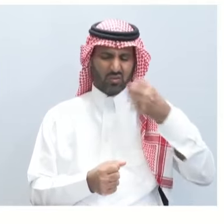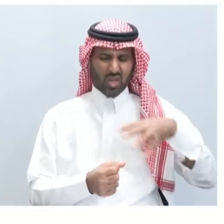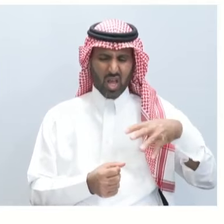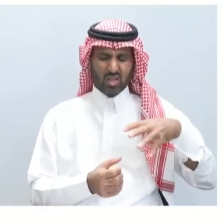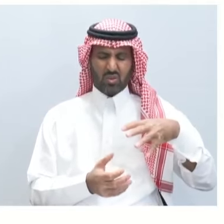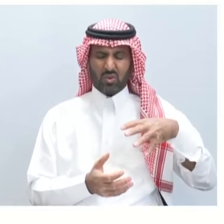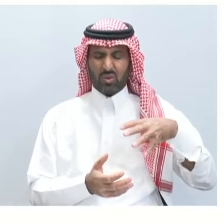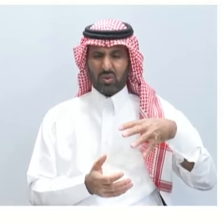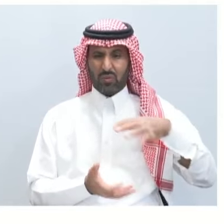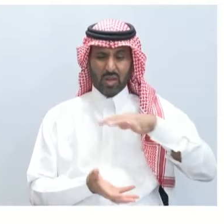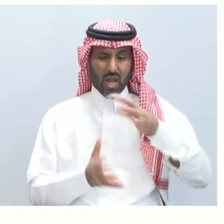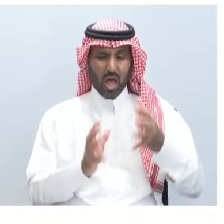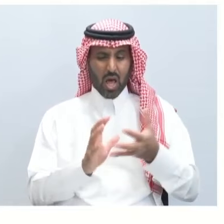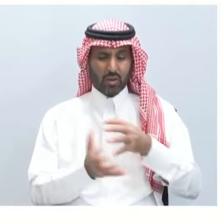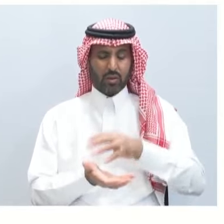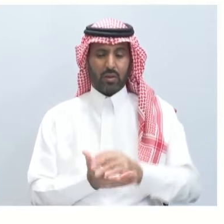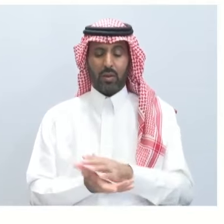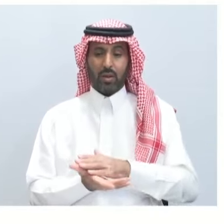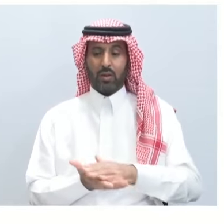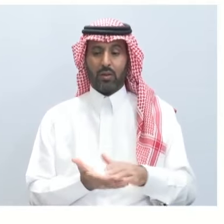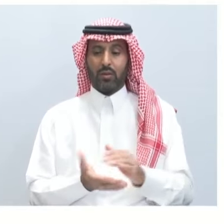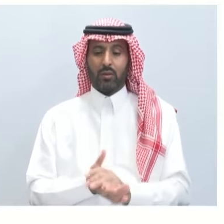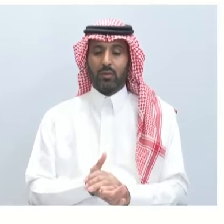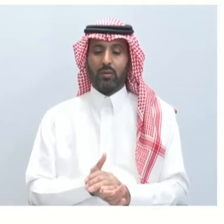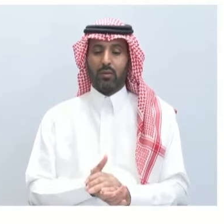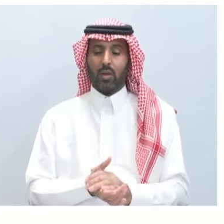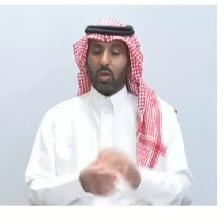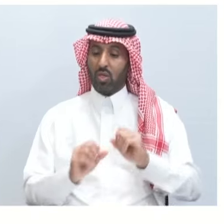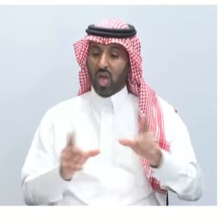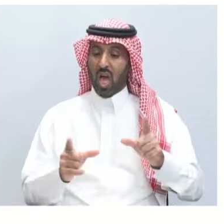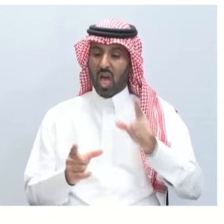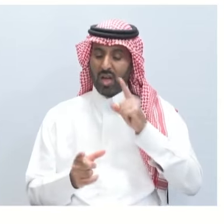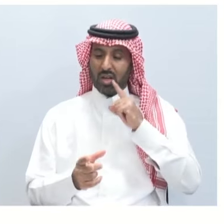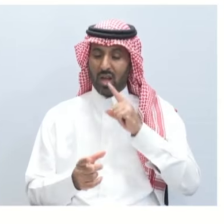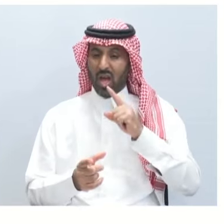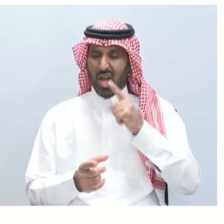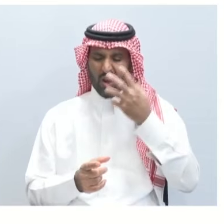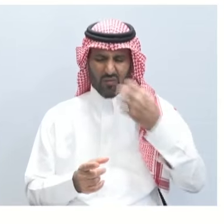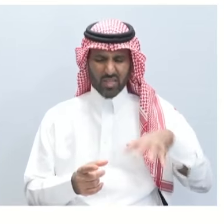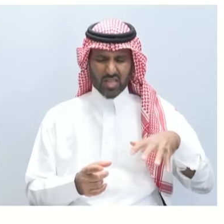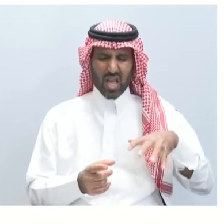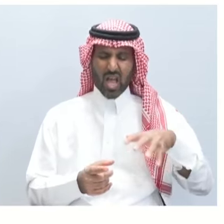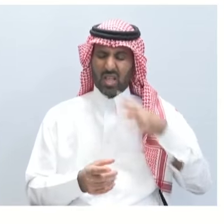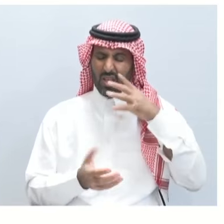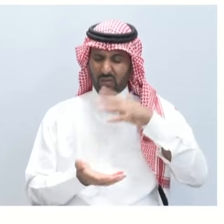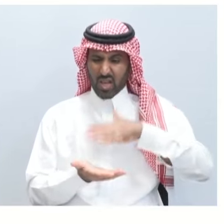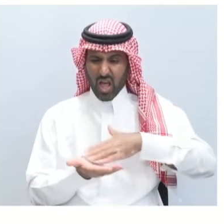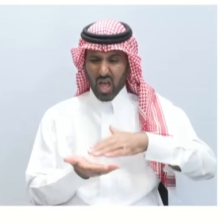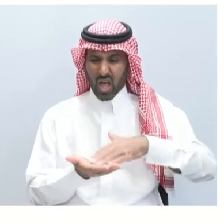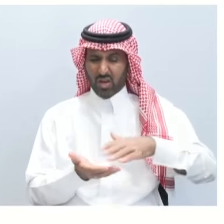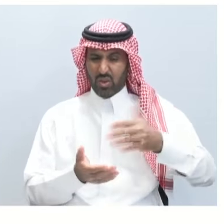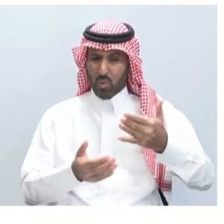الارض احسنتم هذه الايه قال الله عز وجل ظهر الفساد في البر والبحر بما كسبت ايدي الناس